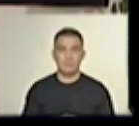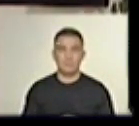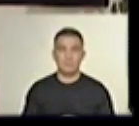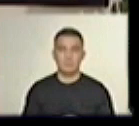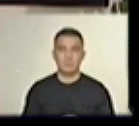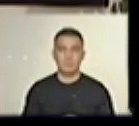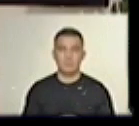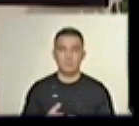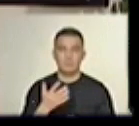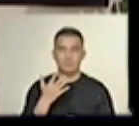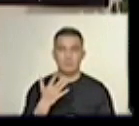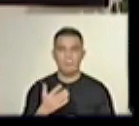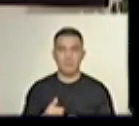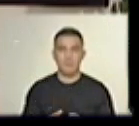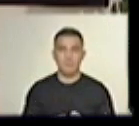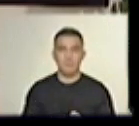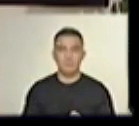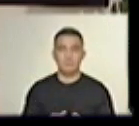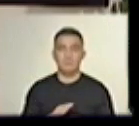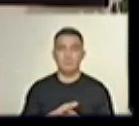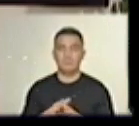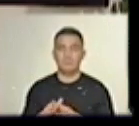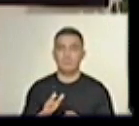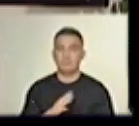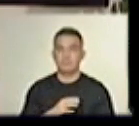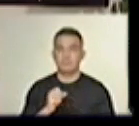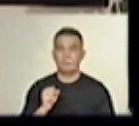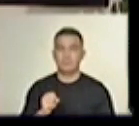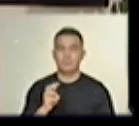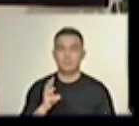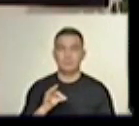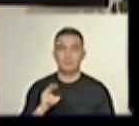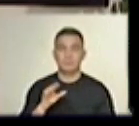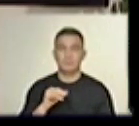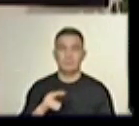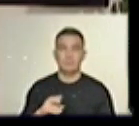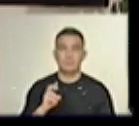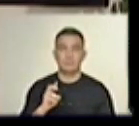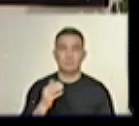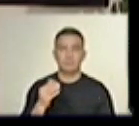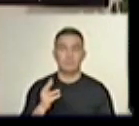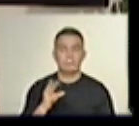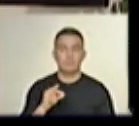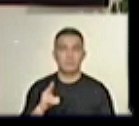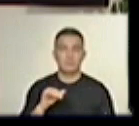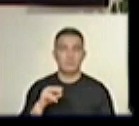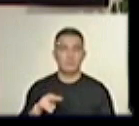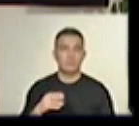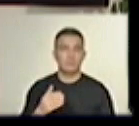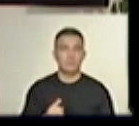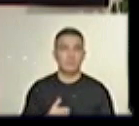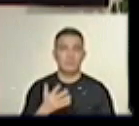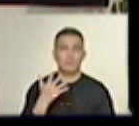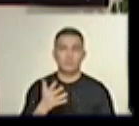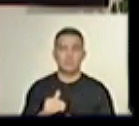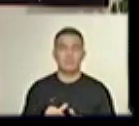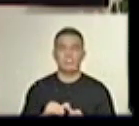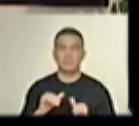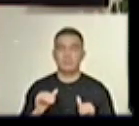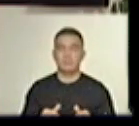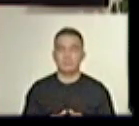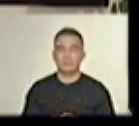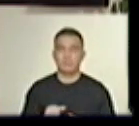Demak, 5 ko'paytirilgan A'ning moduli ayru B'ning moduli barobar 5